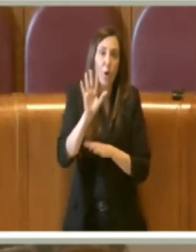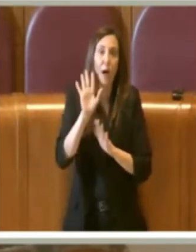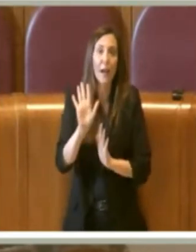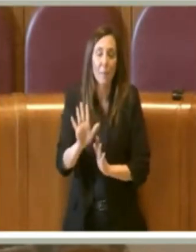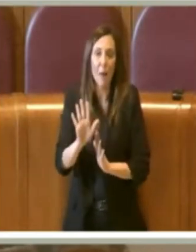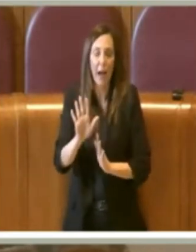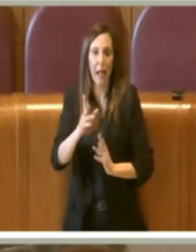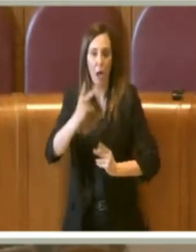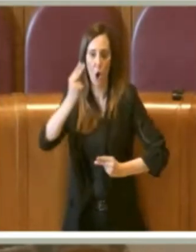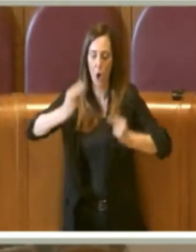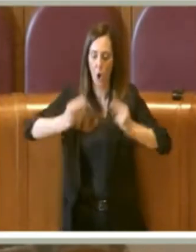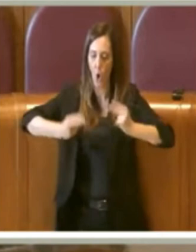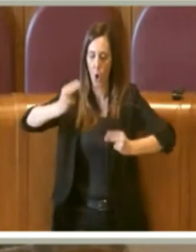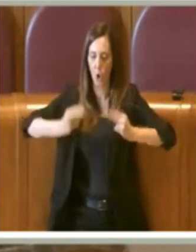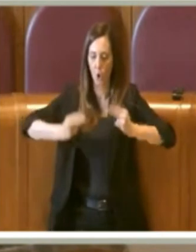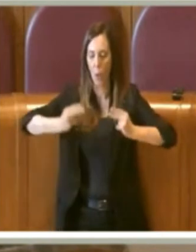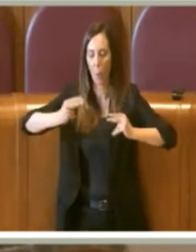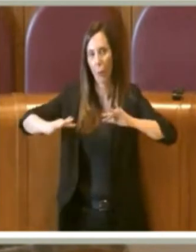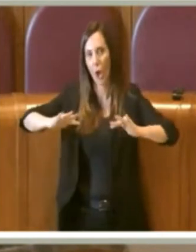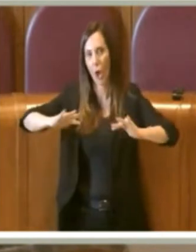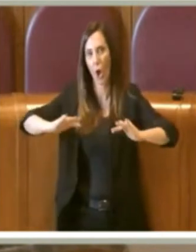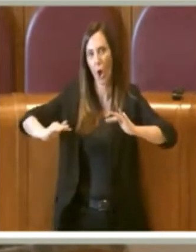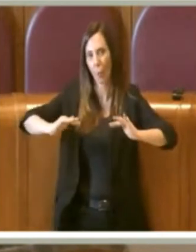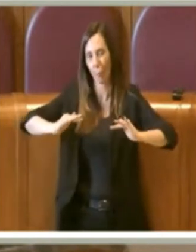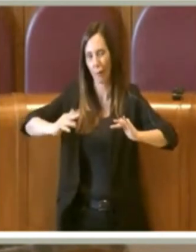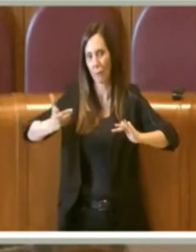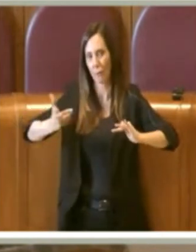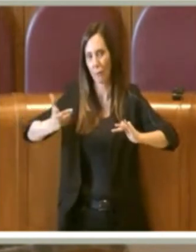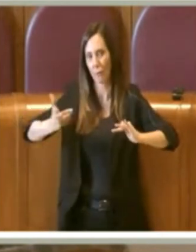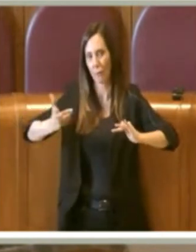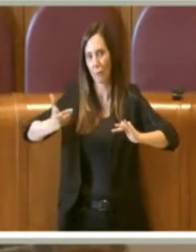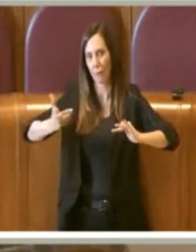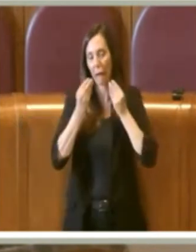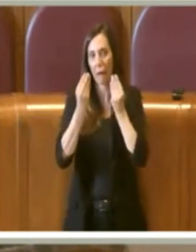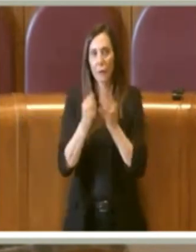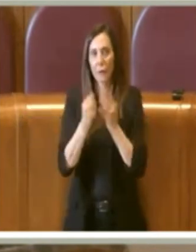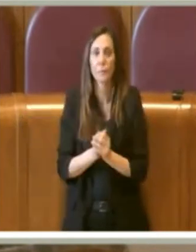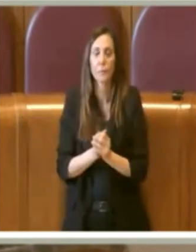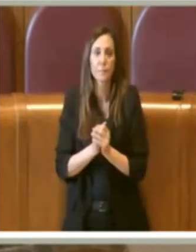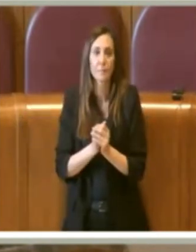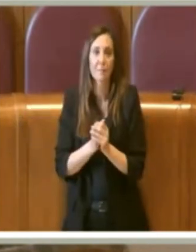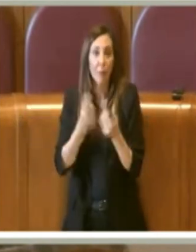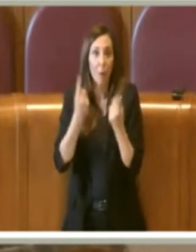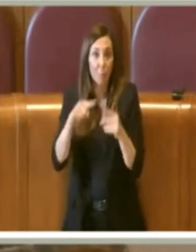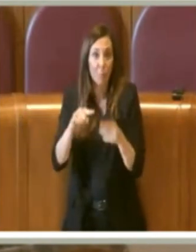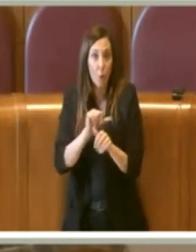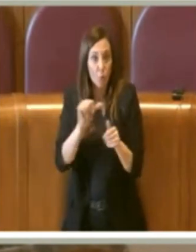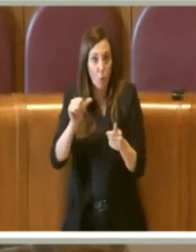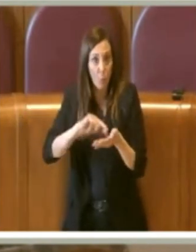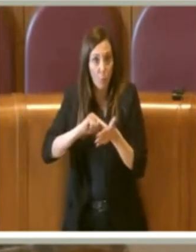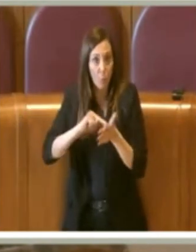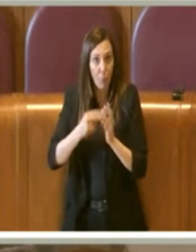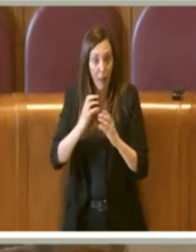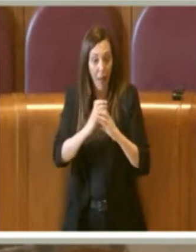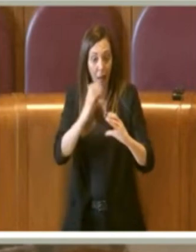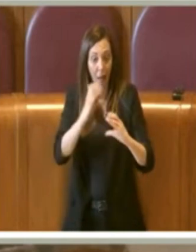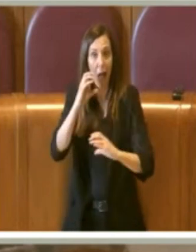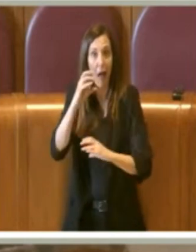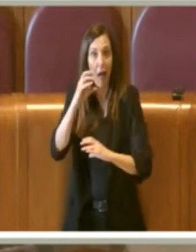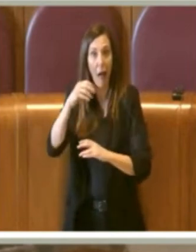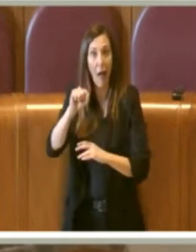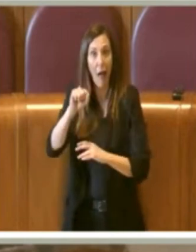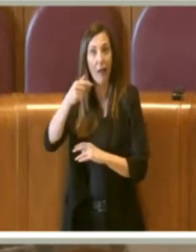grandezza si si capisce la mente non è solo un problema di atac e io l'ho seguito anche